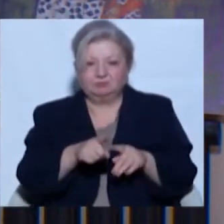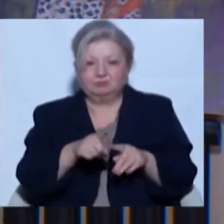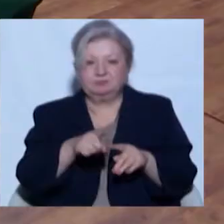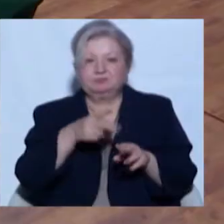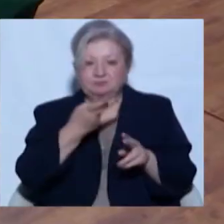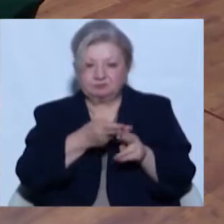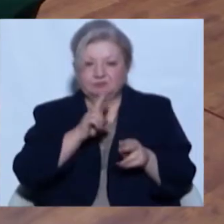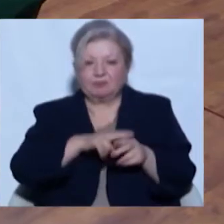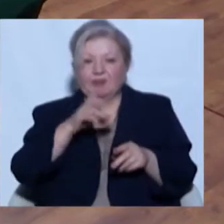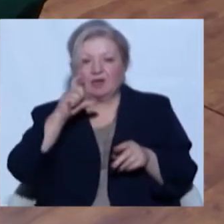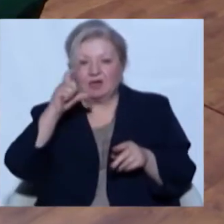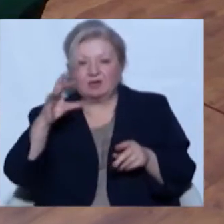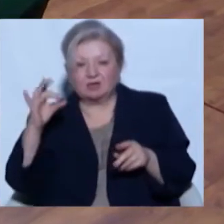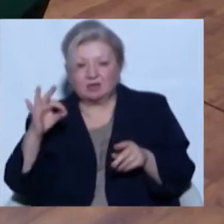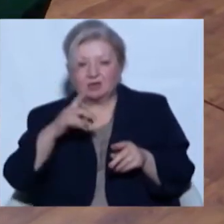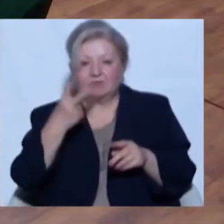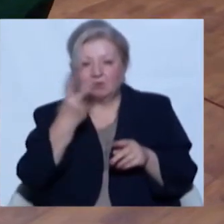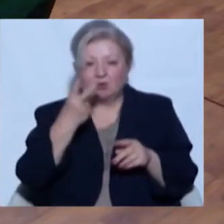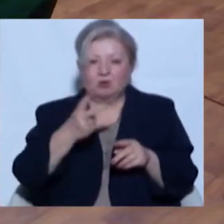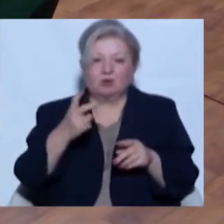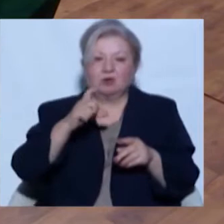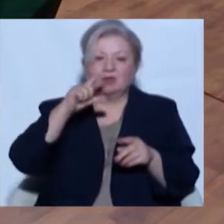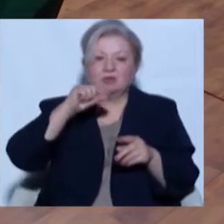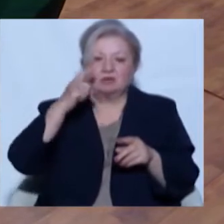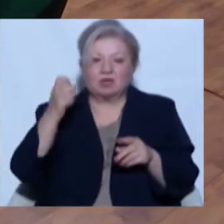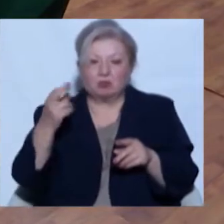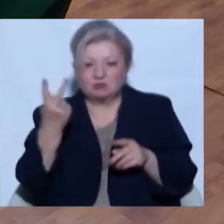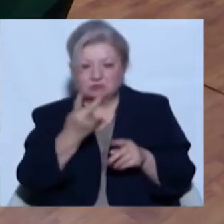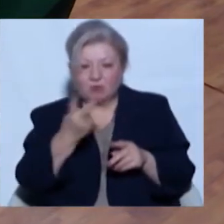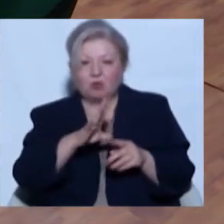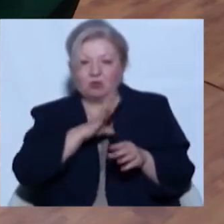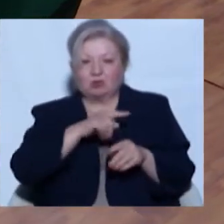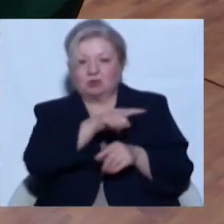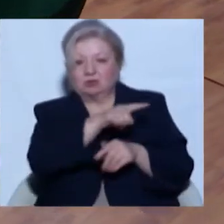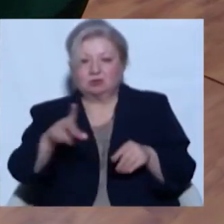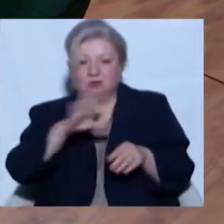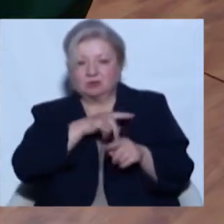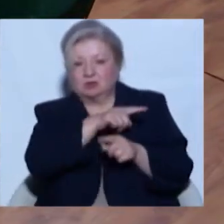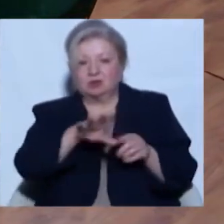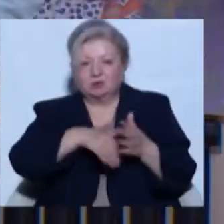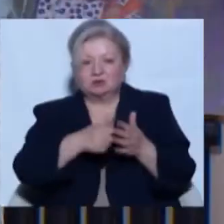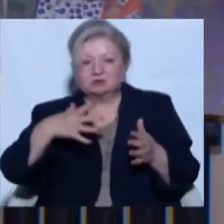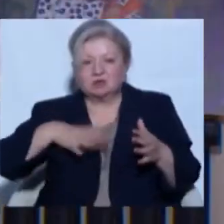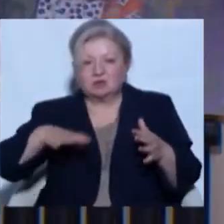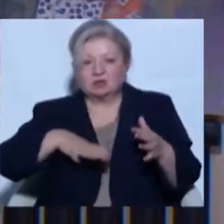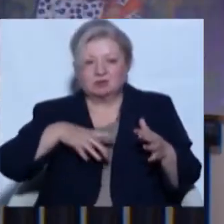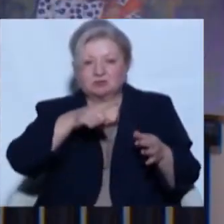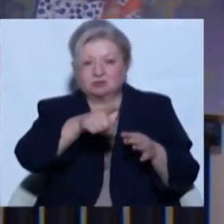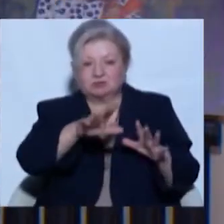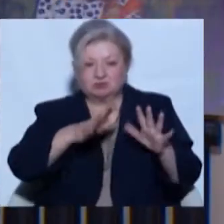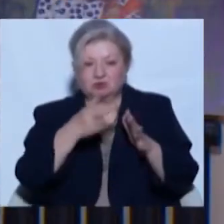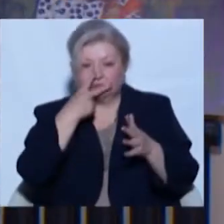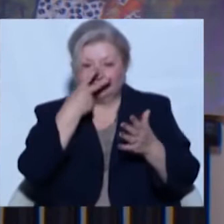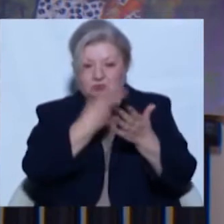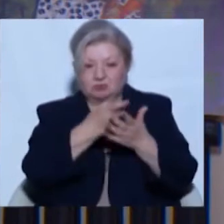და თემურაზ მეორე მართლაც შეთანხმებით მოქმედებდნენ და დროინდელ საქართველოს ამ შემთხვევაში